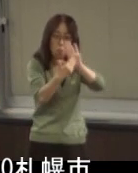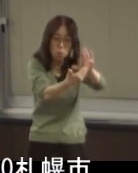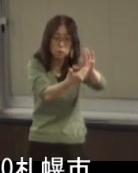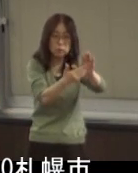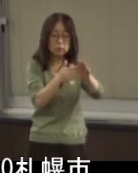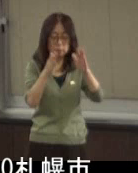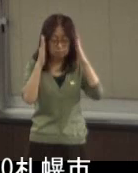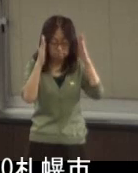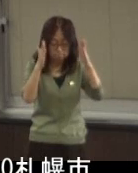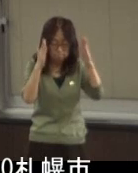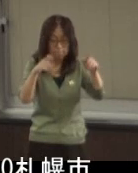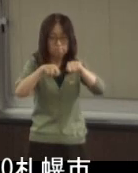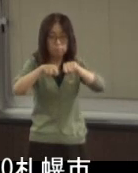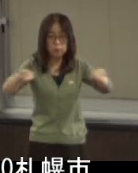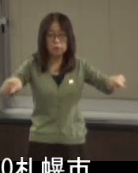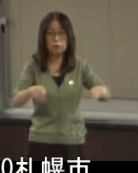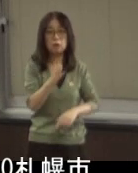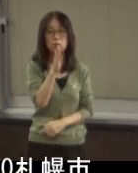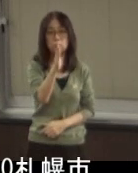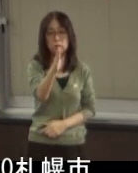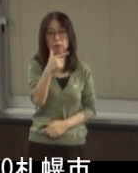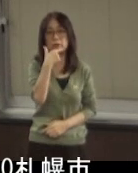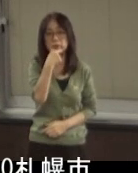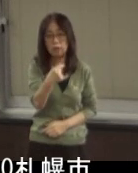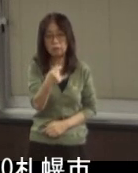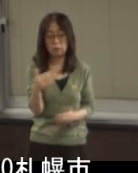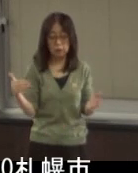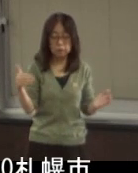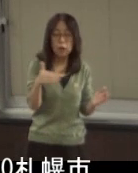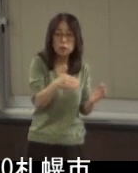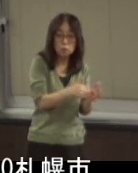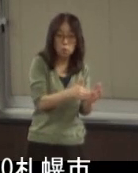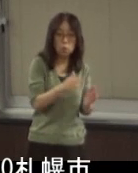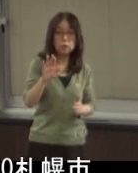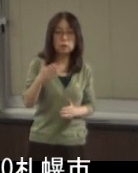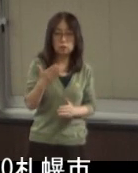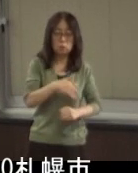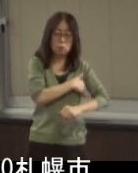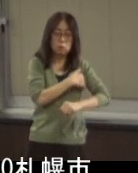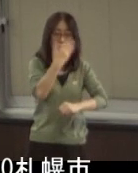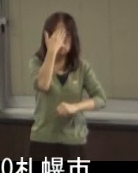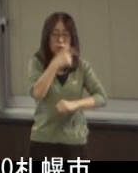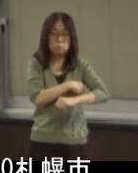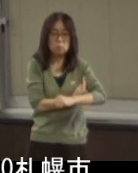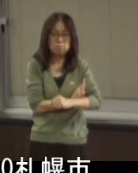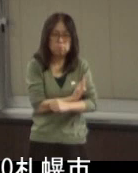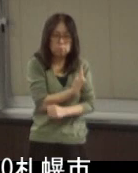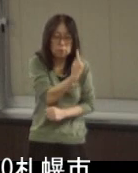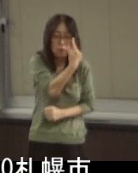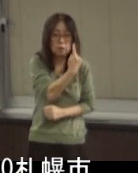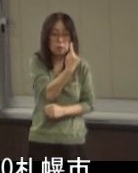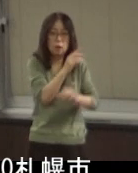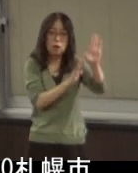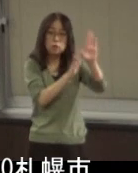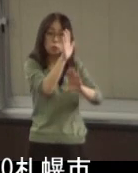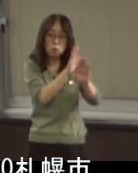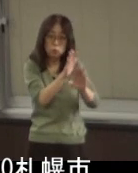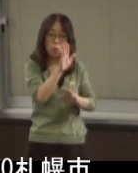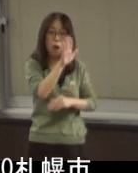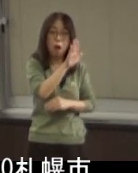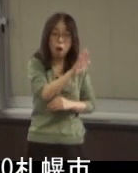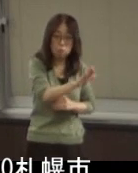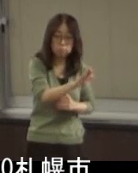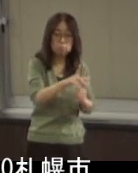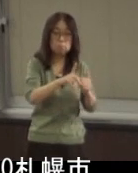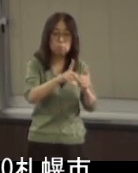たいと思います。最後になりますけれども、発熱等の症状がある場合についてはご